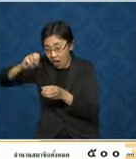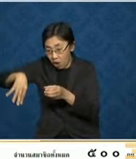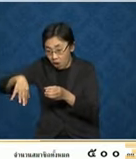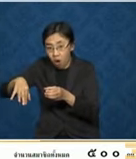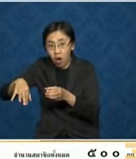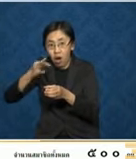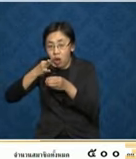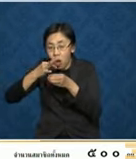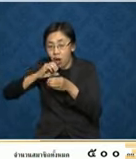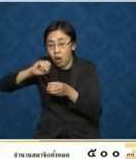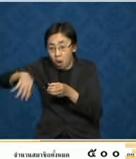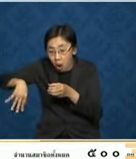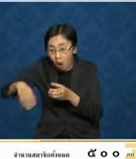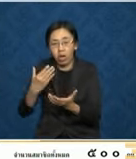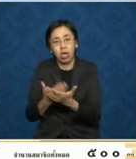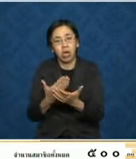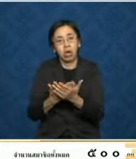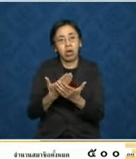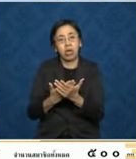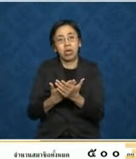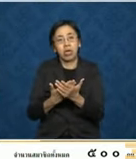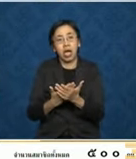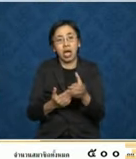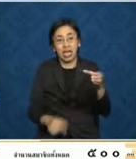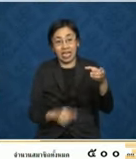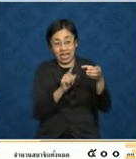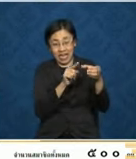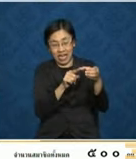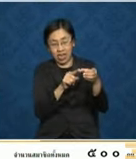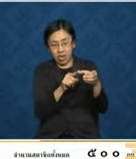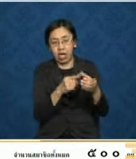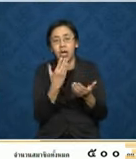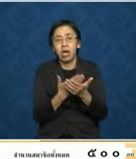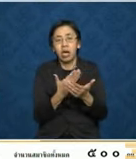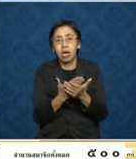ออกมูลค่าที่เป็นขวดเพียวๆแบบนี้นะคะก็จะ